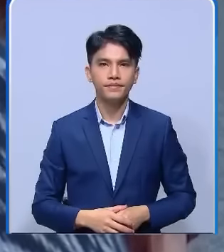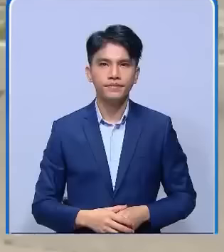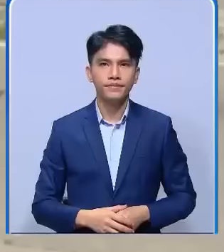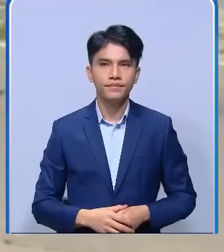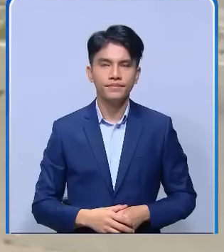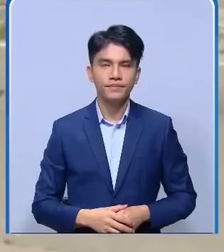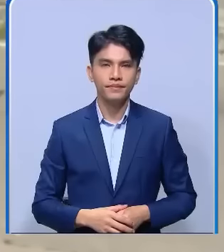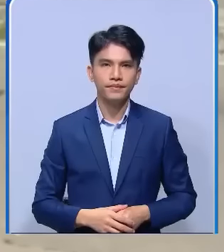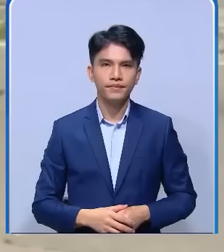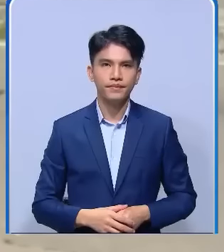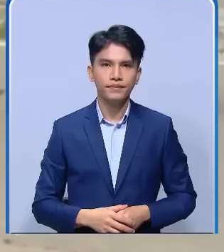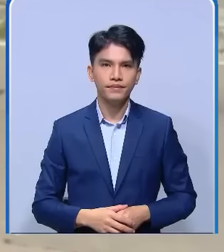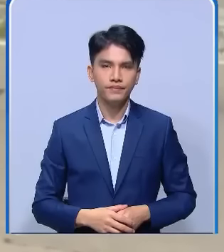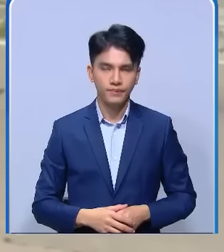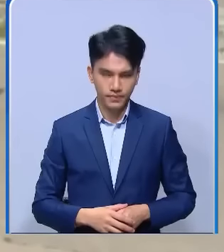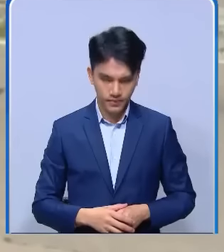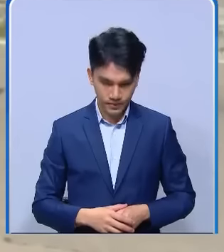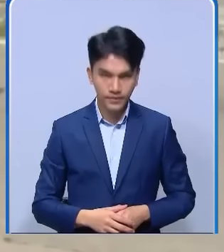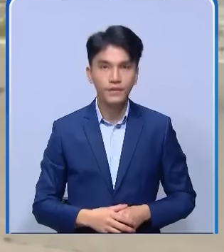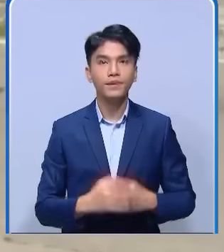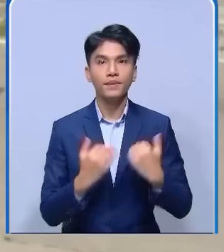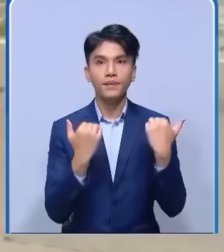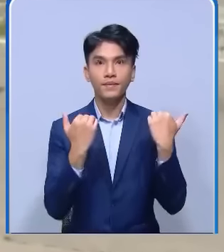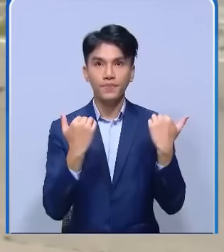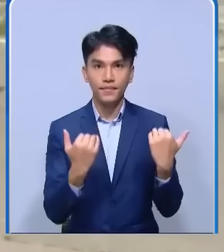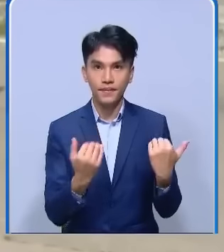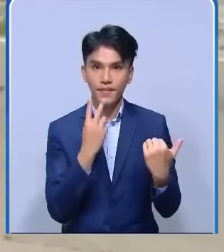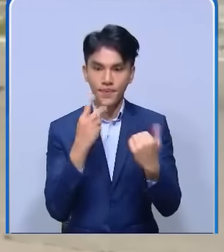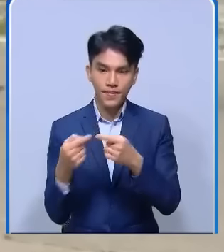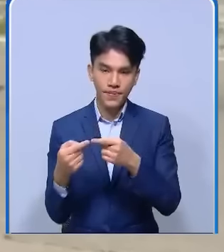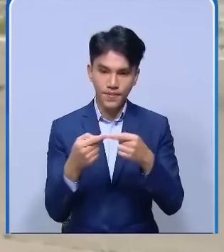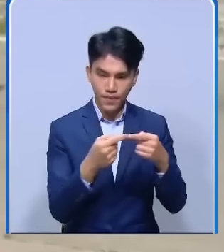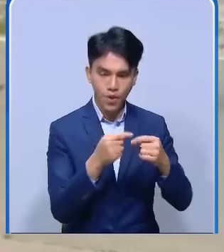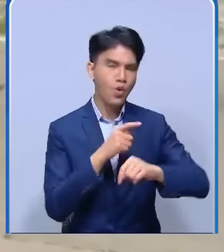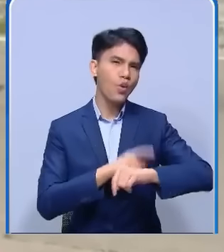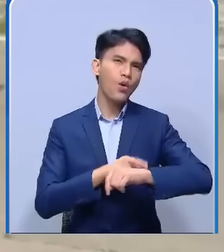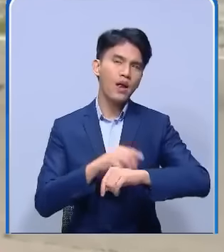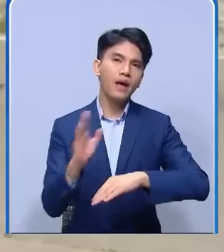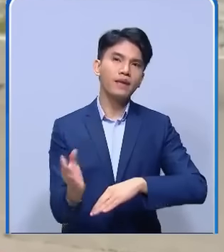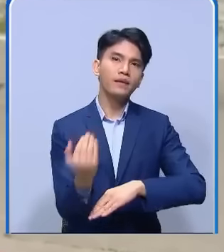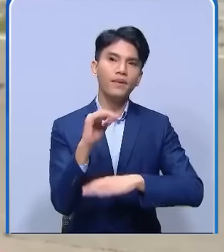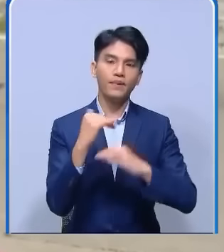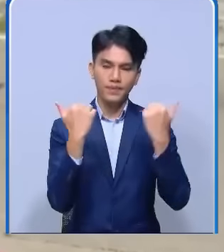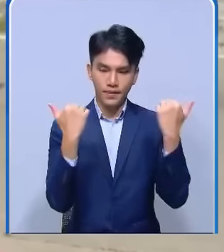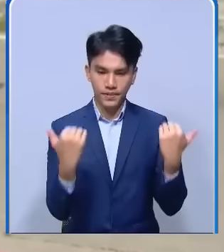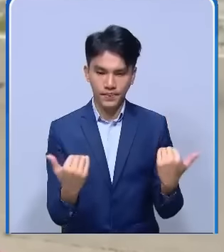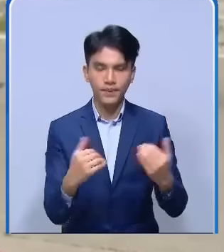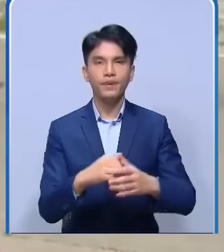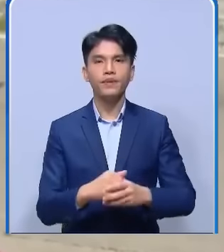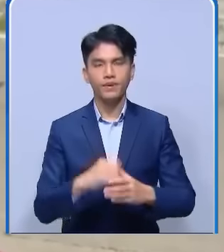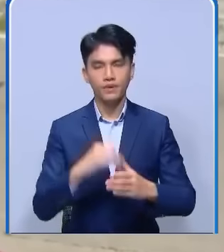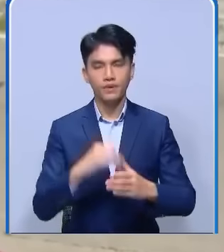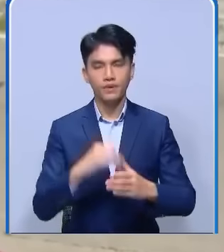อีกหนึ่งความเคลื่อนไหวที่น่าจับตาในวันนี้นะคะก็คือตามกำหนดการแล้วเวลาประมาณ10นาฬิกาวันนี้พลตำรวจเอกกิตรัตน์พันเพชรผู้บัญชา